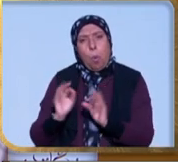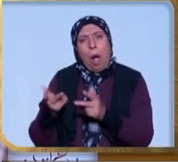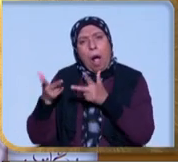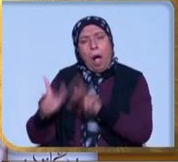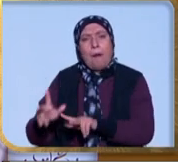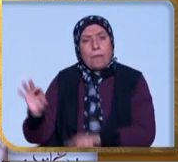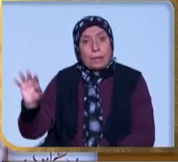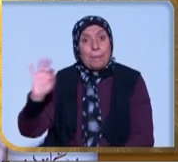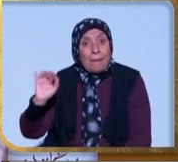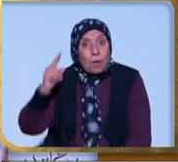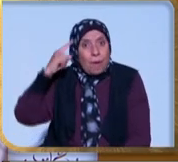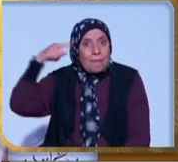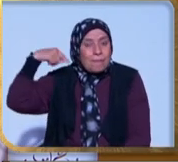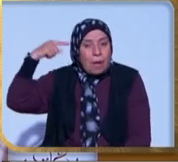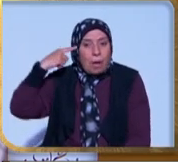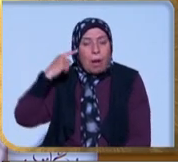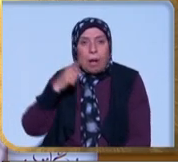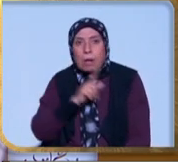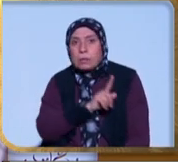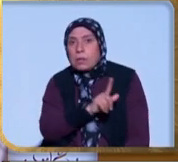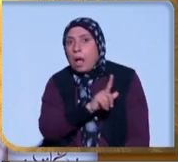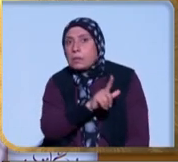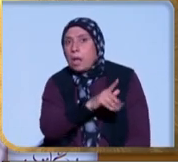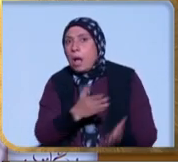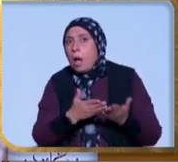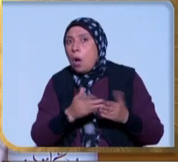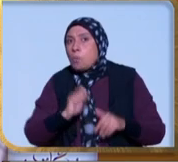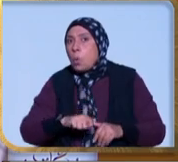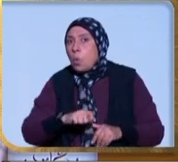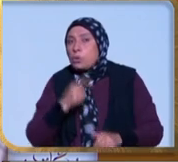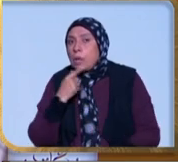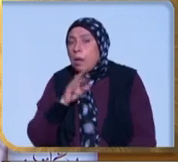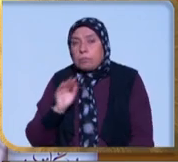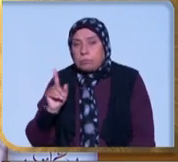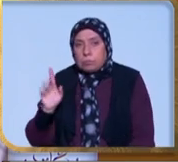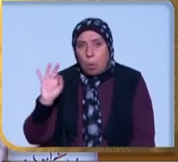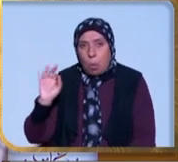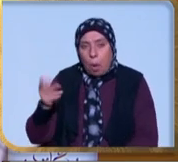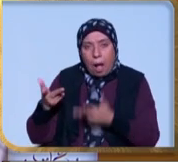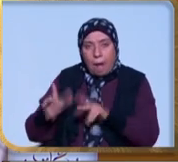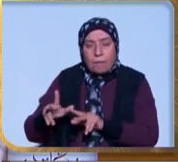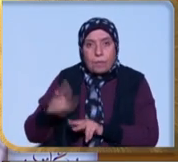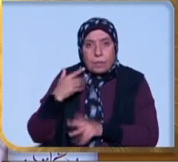في سورة طه: ولقد أريناه آياتنا كلها